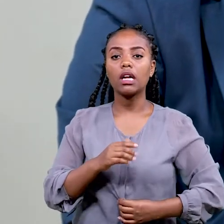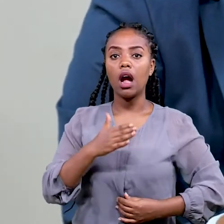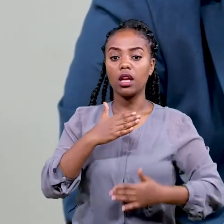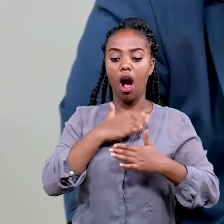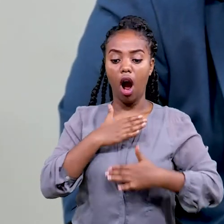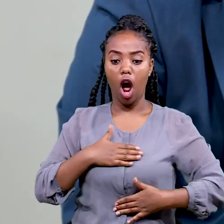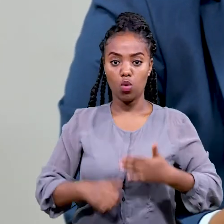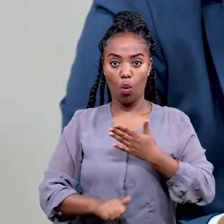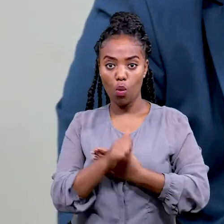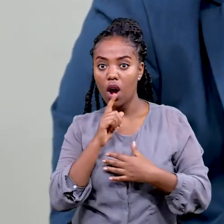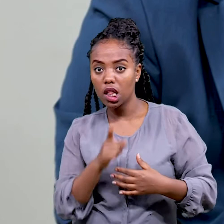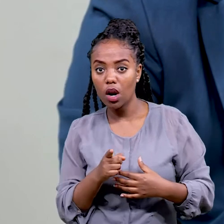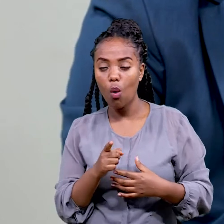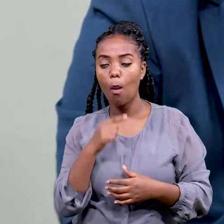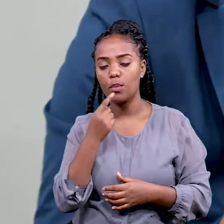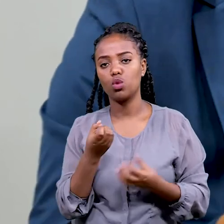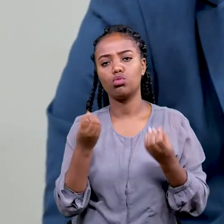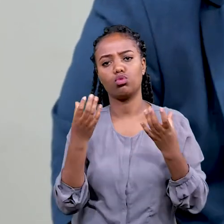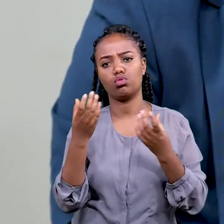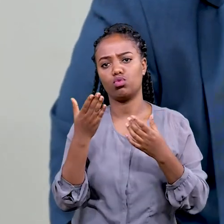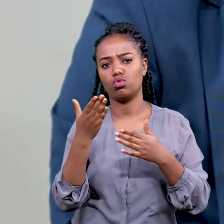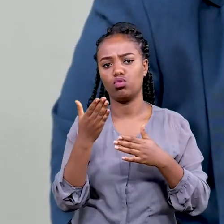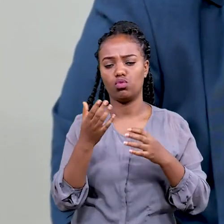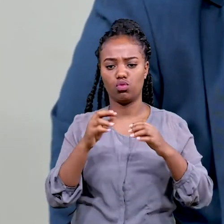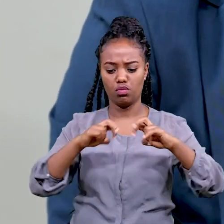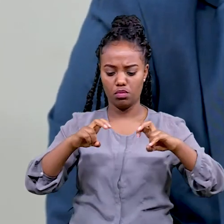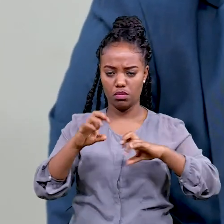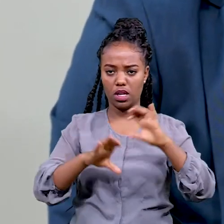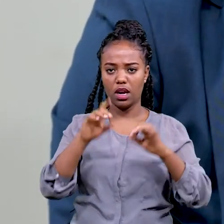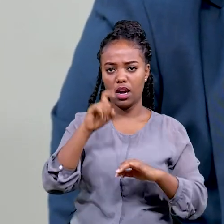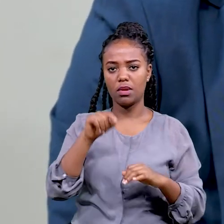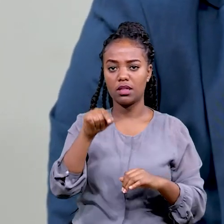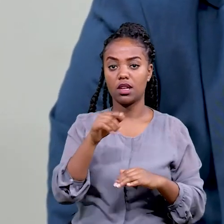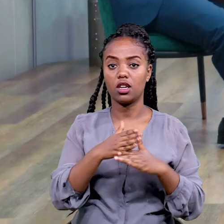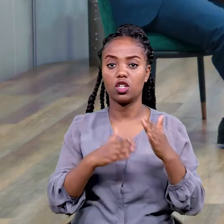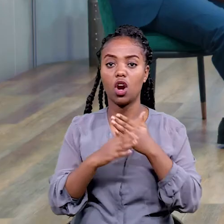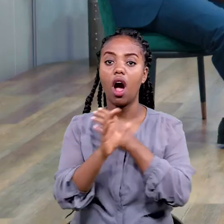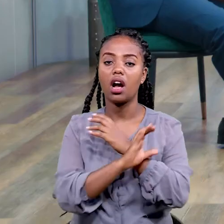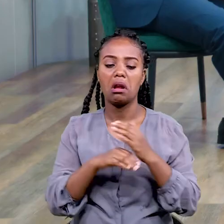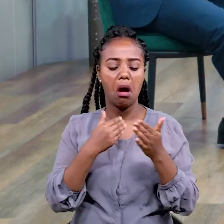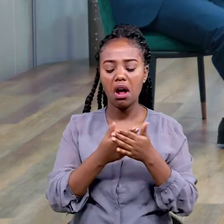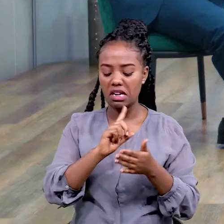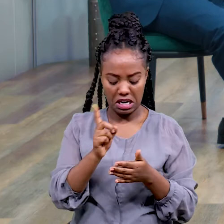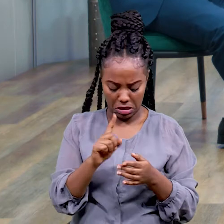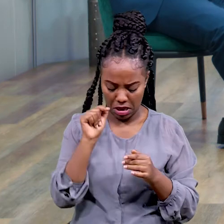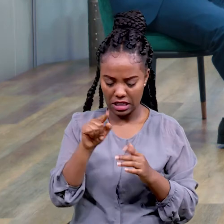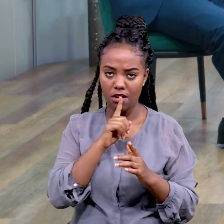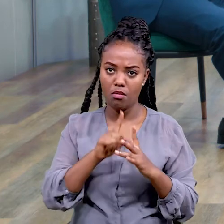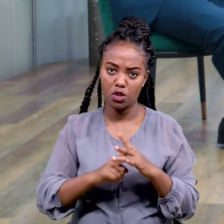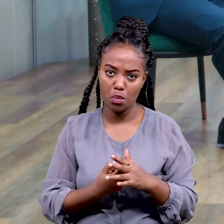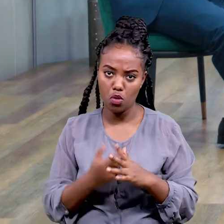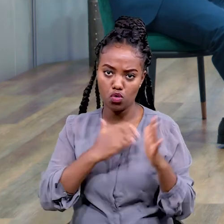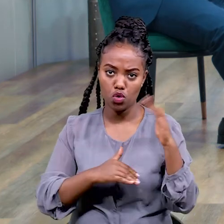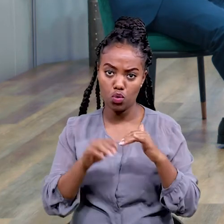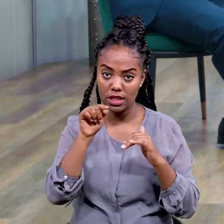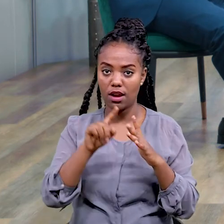የአካል ነው የሚሉ ብዙ ሌቭል መካሄድ አለበት። እዛ ሌቭል እንደ ሀገር የደረሰን አይመስለኝም። ከዛ ነው የሚጀምረው